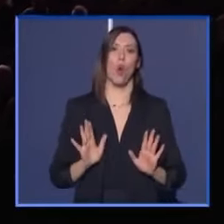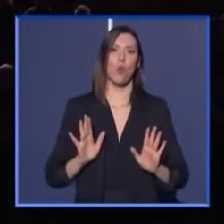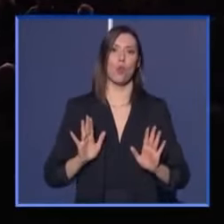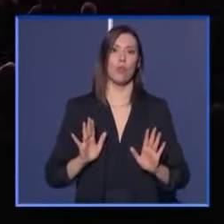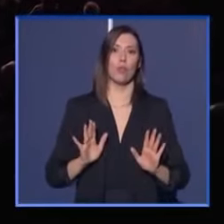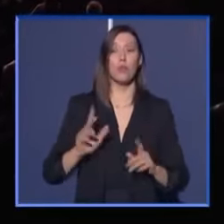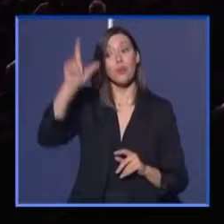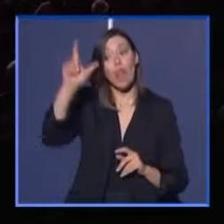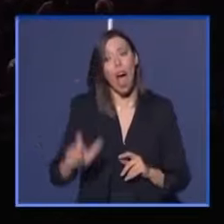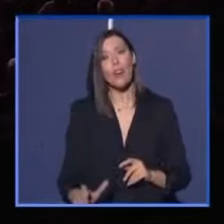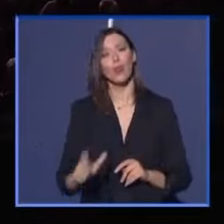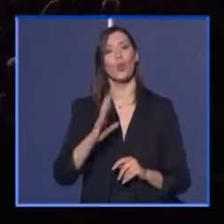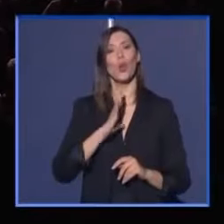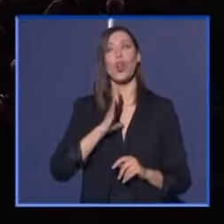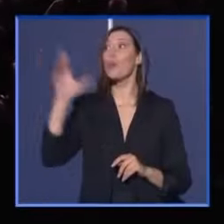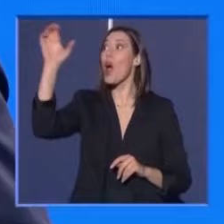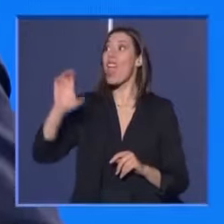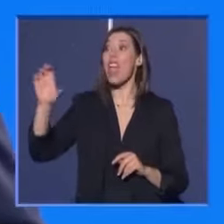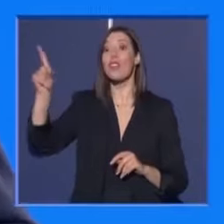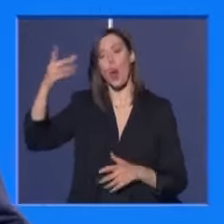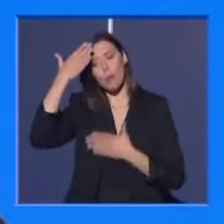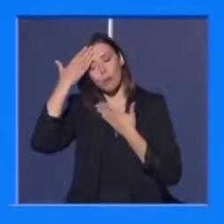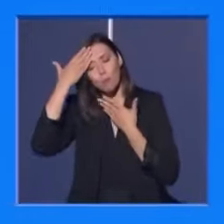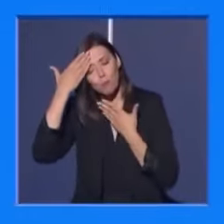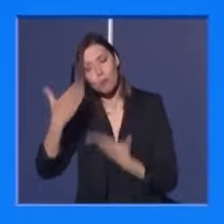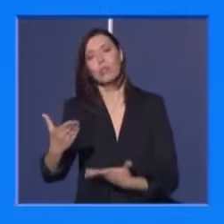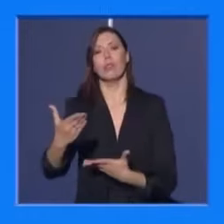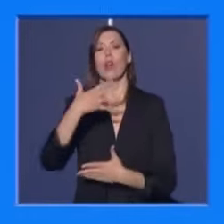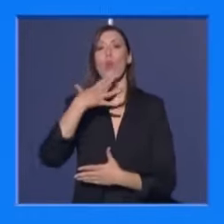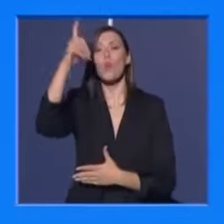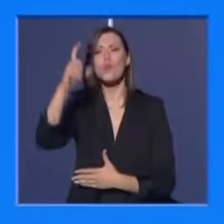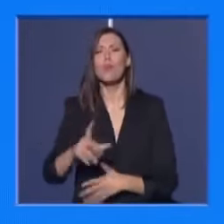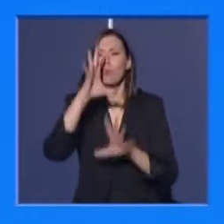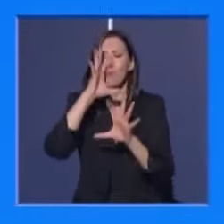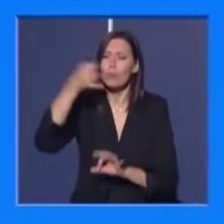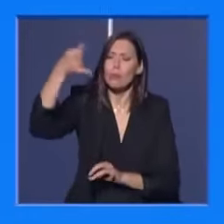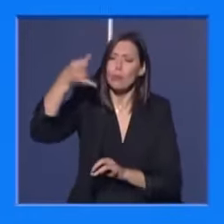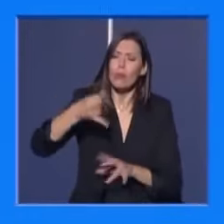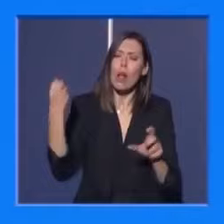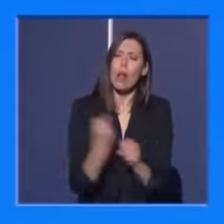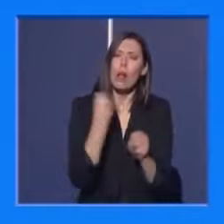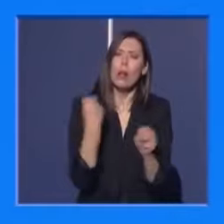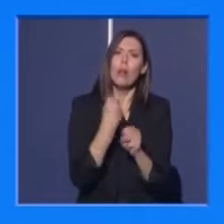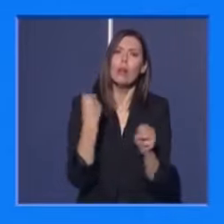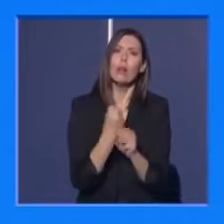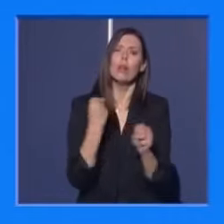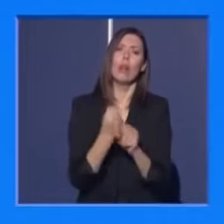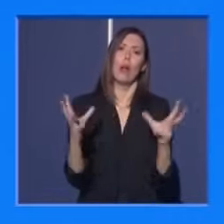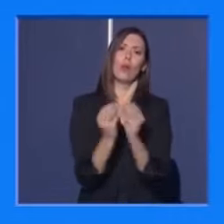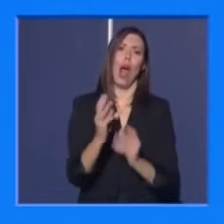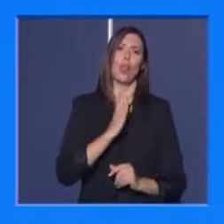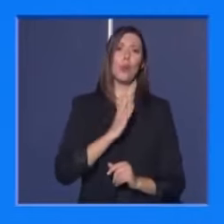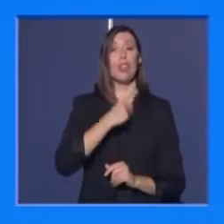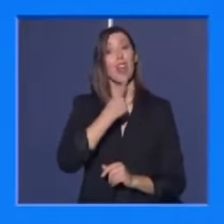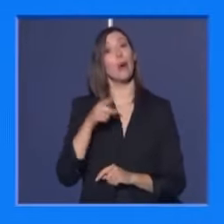Τον άνθρωπο που τίμησε η Ευρώπη για το ανθρωπιστικό του έργο. Και αυτόν τον υπέροχο άνθρωπο τον κατήγγειλαν ως